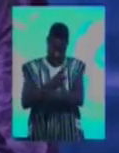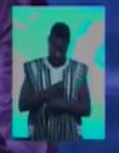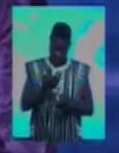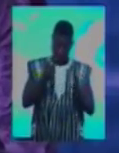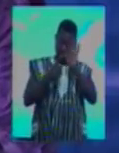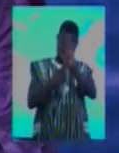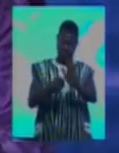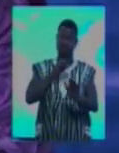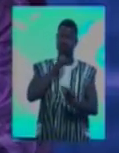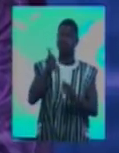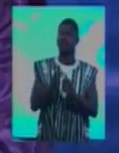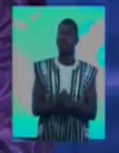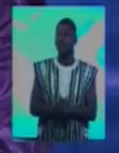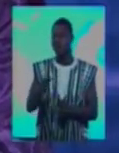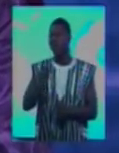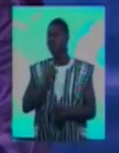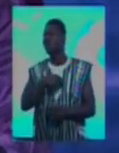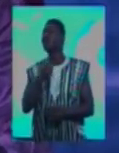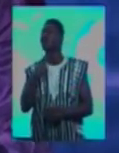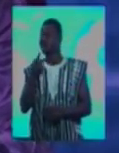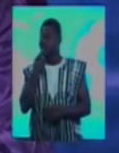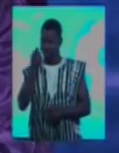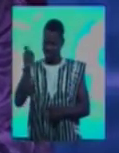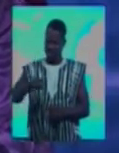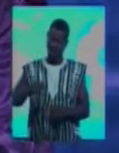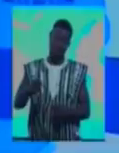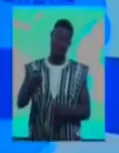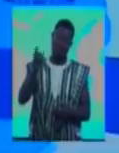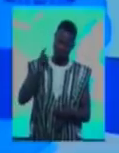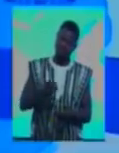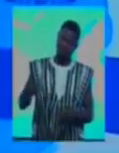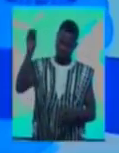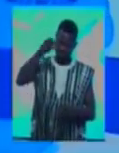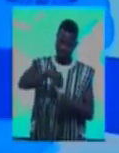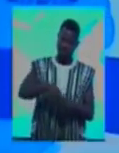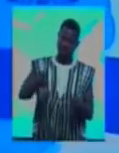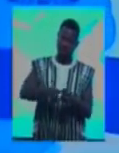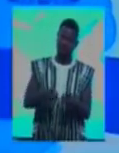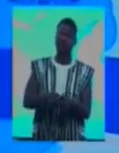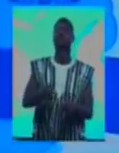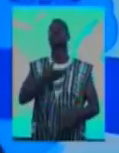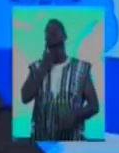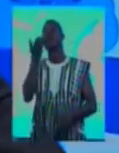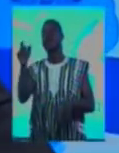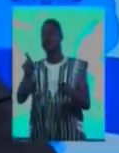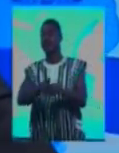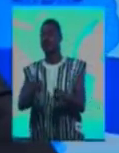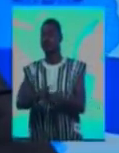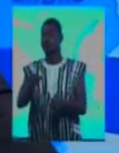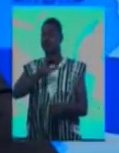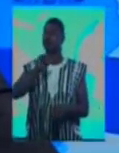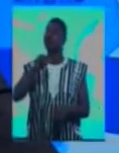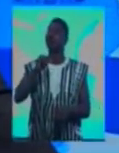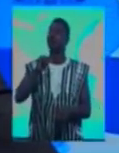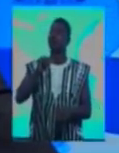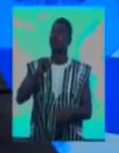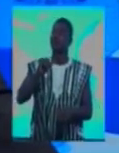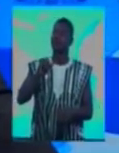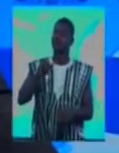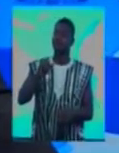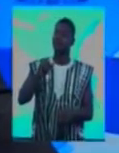dit qu'on a le droit aussi de participer. Et vous avez le droit de crier, comme Tchikaya Outamsi, qui dit absolument qu'il